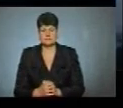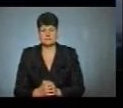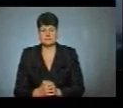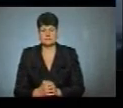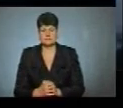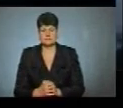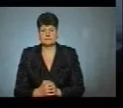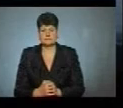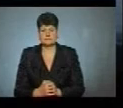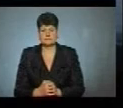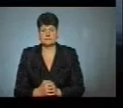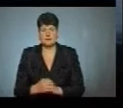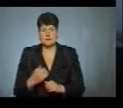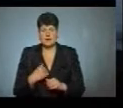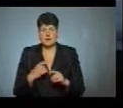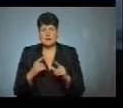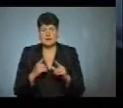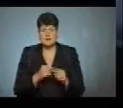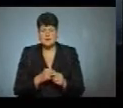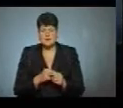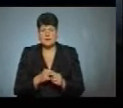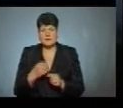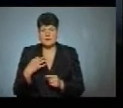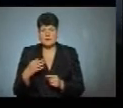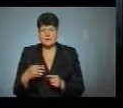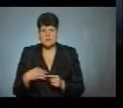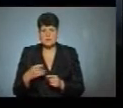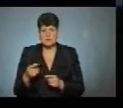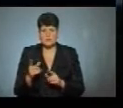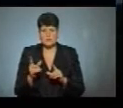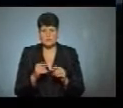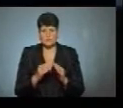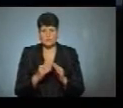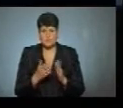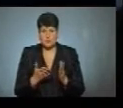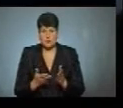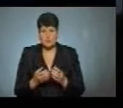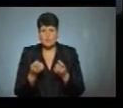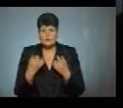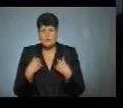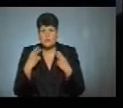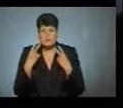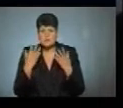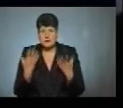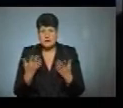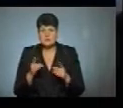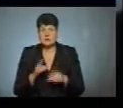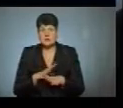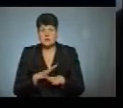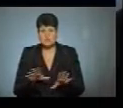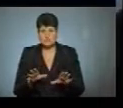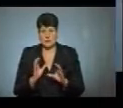До Чернелівки їду. Від Сєна з Тернополя. Я просто не знала, що